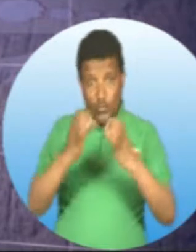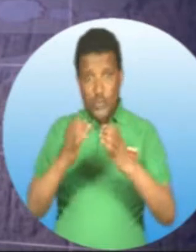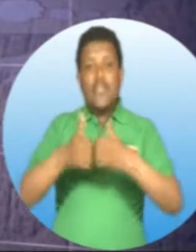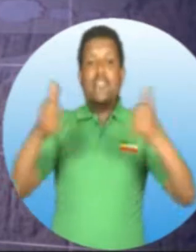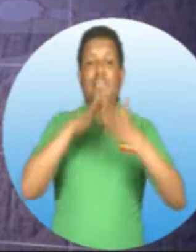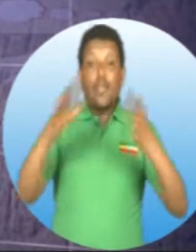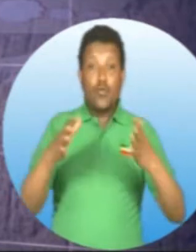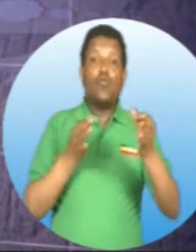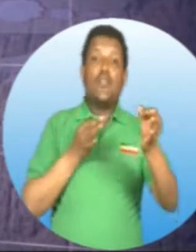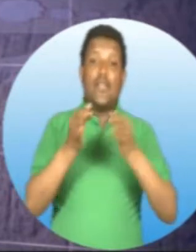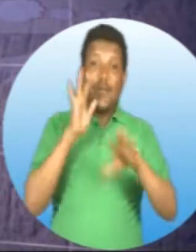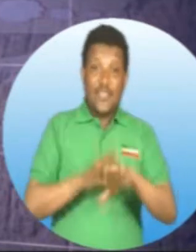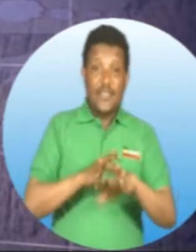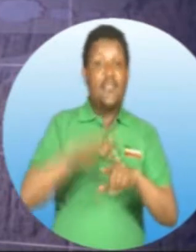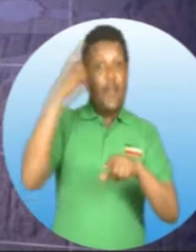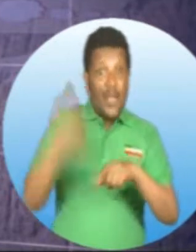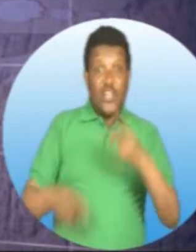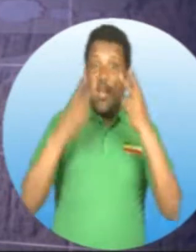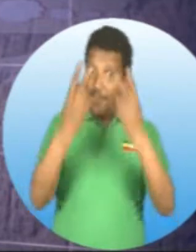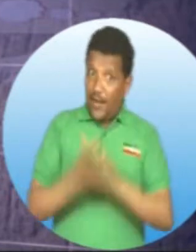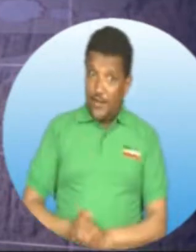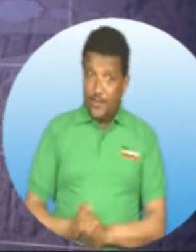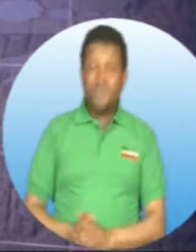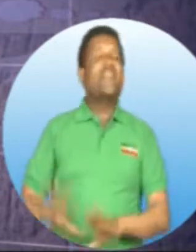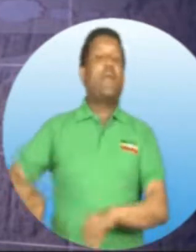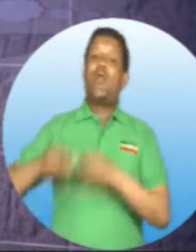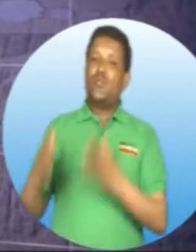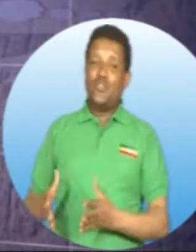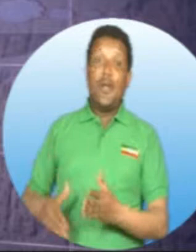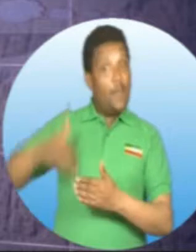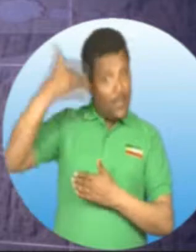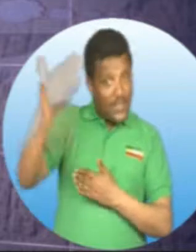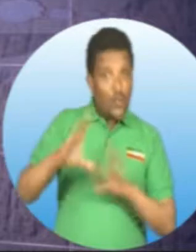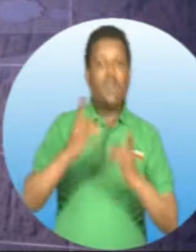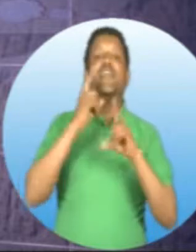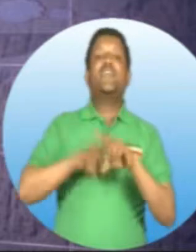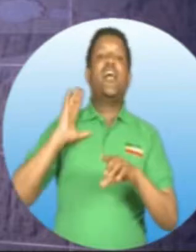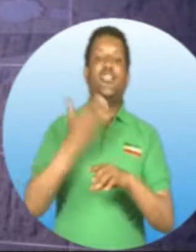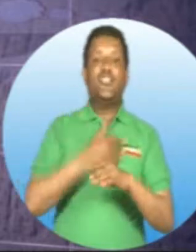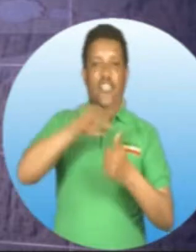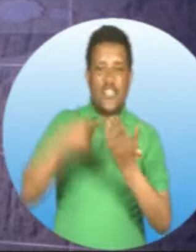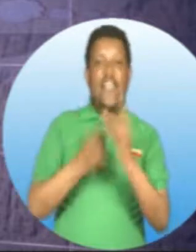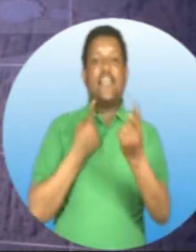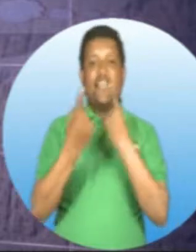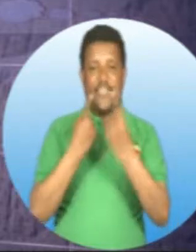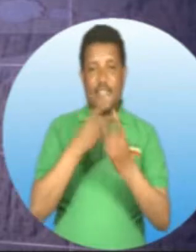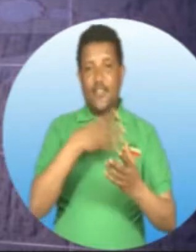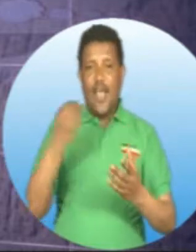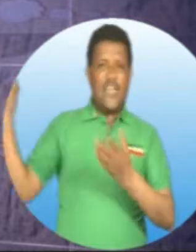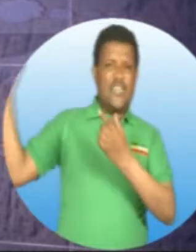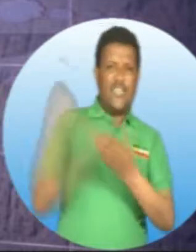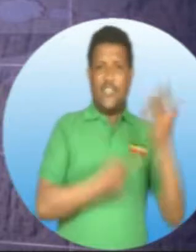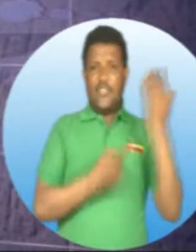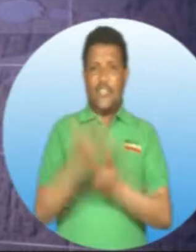አላባውያን ሳይነጣጠሉ ለመጥቀስ እንደማይቻል ተመልክተናል። ተማሪዎች በሚቀጥለው ክፍለ ጊዜያችን